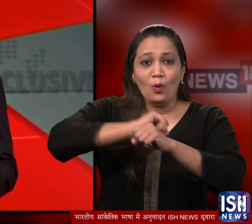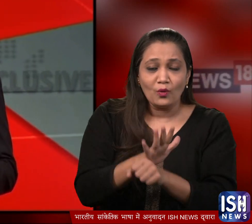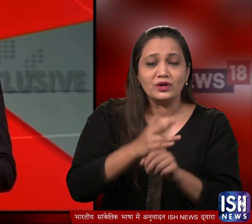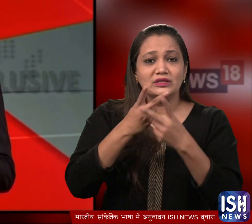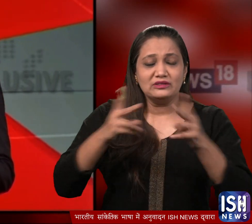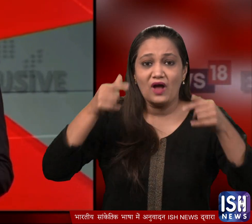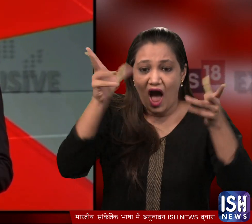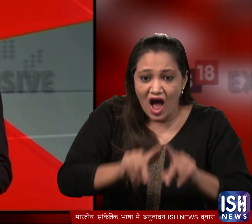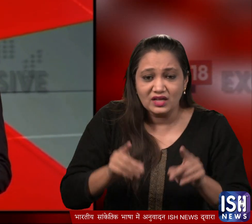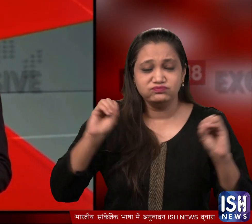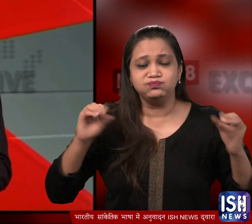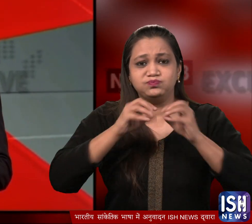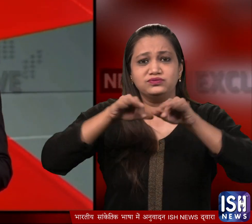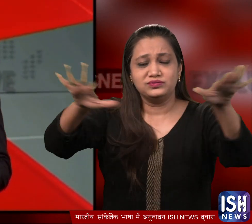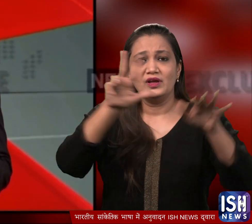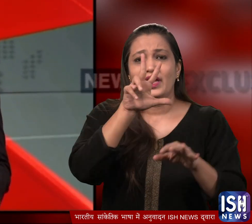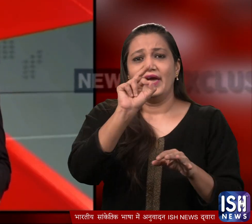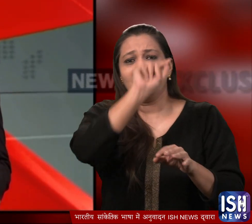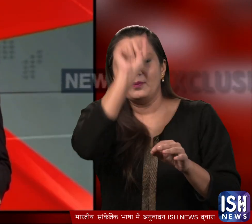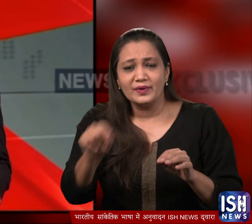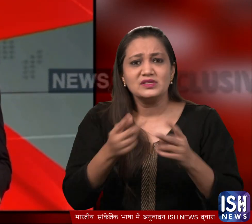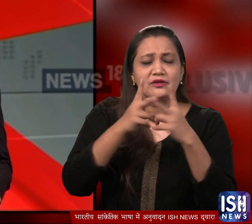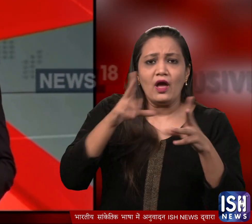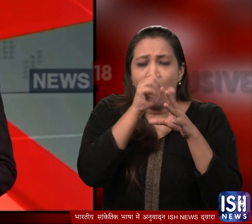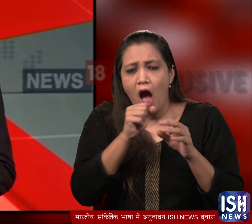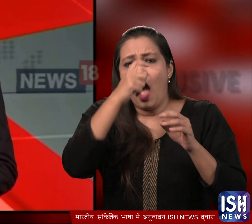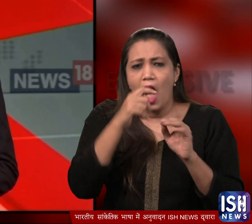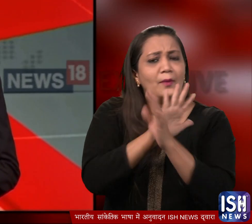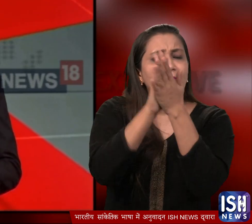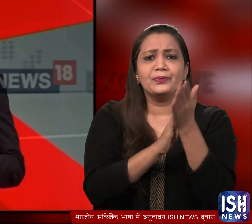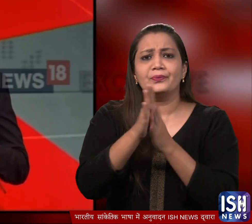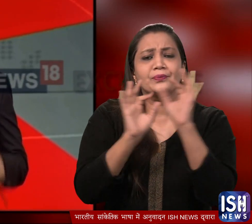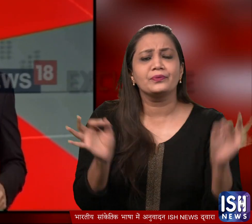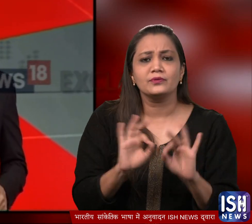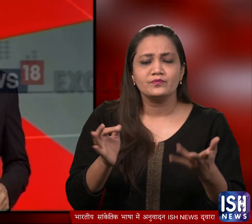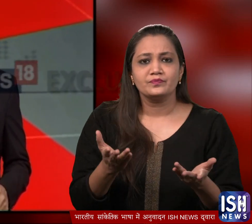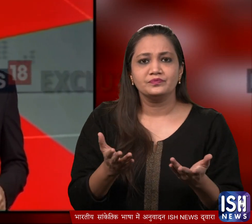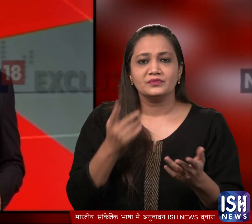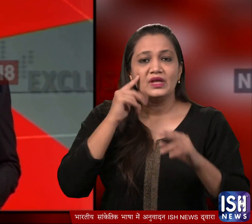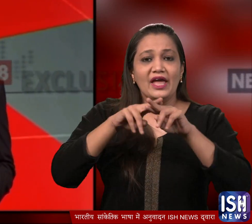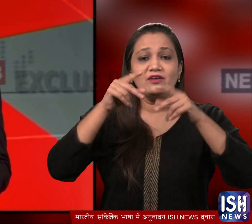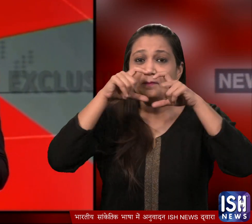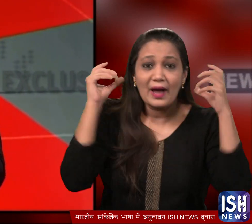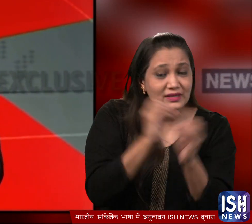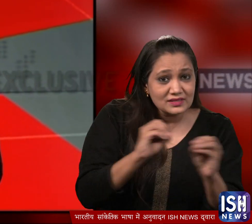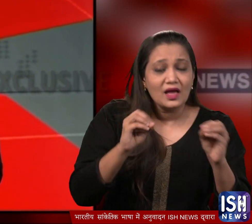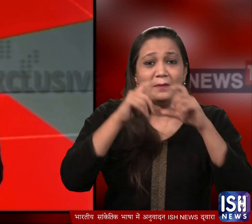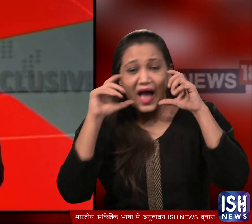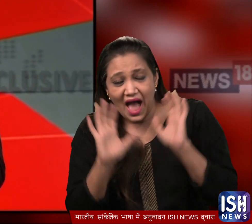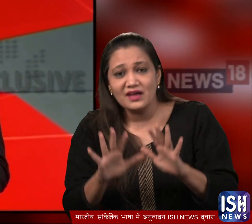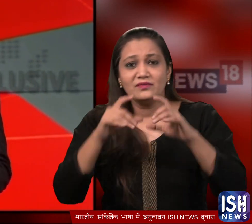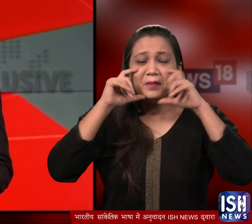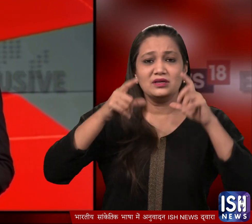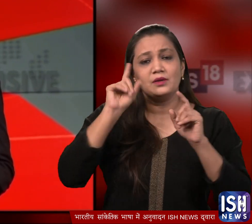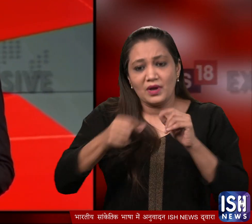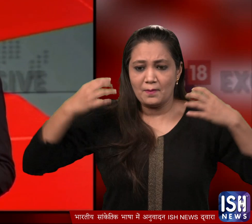लहर में करीब 80% लोगों में कोई लक्षण नहीं दिख रहा। ऐसे लोग अगर मास्क लगाकर भी यात्रा कर रहे हों तो उनके सामान पर